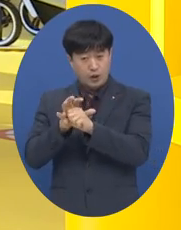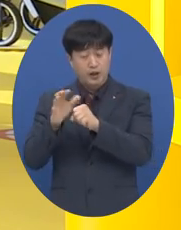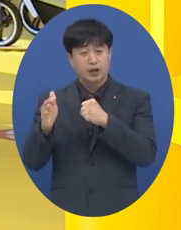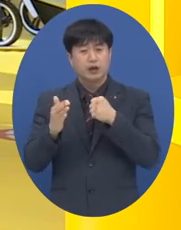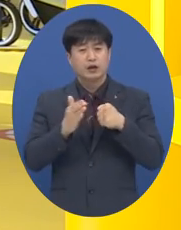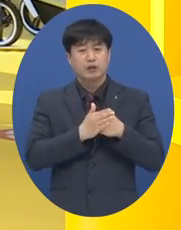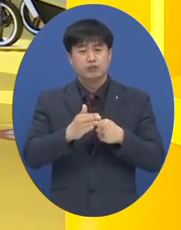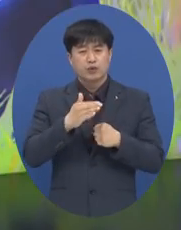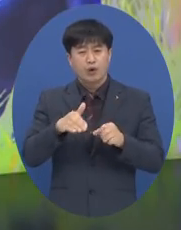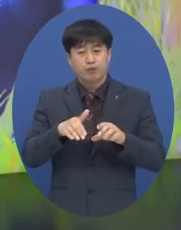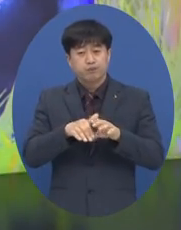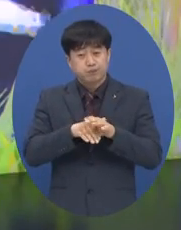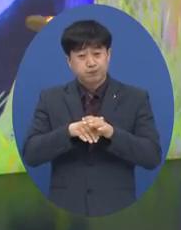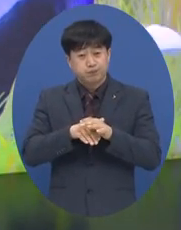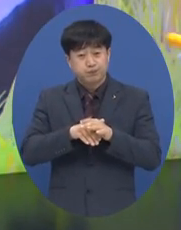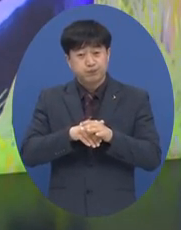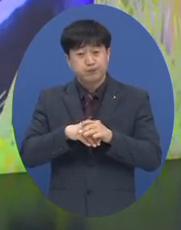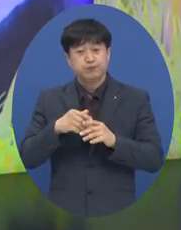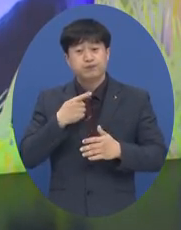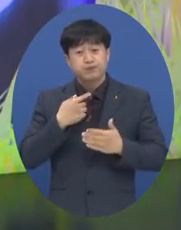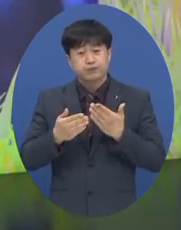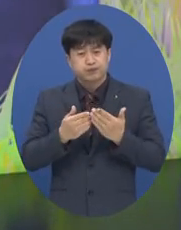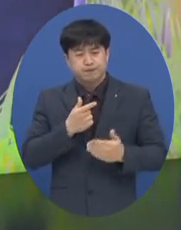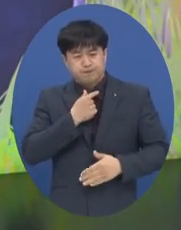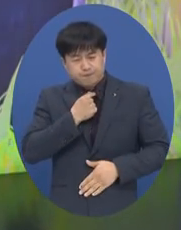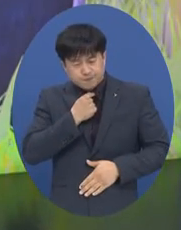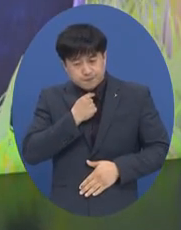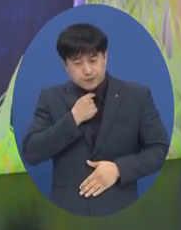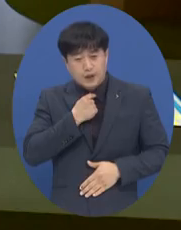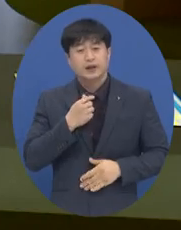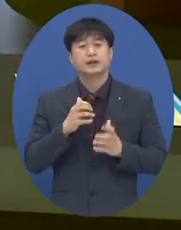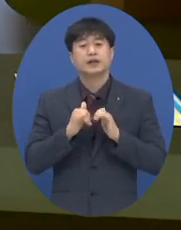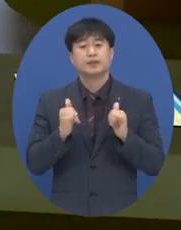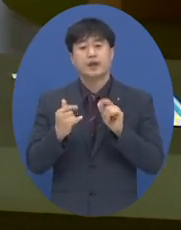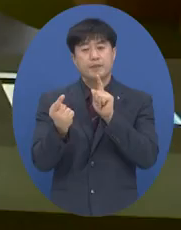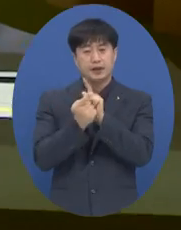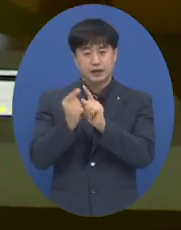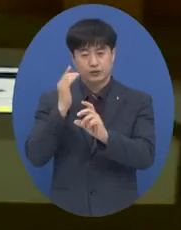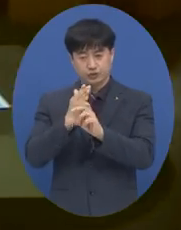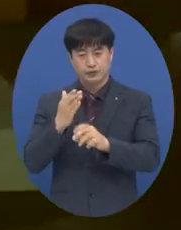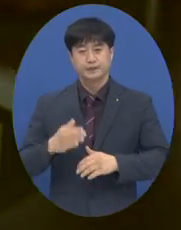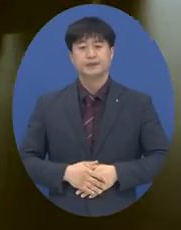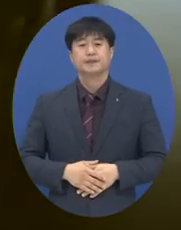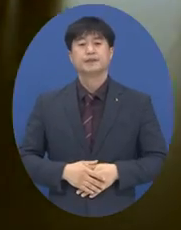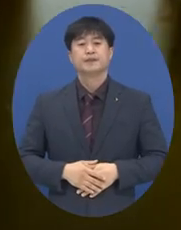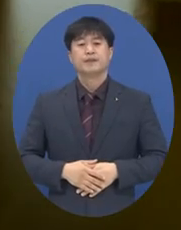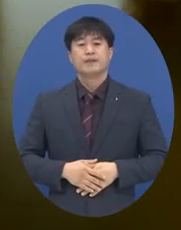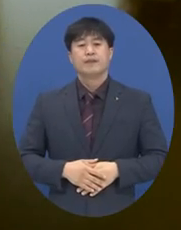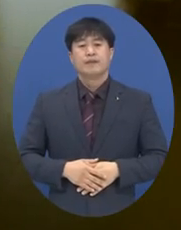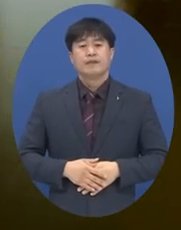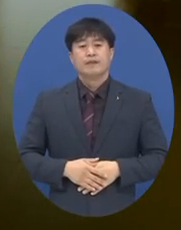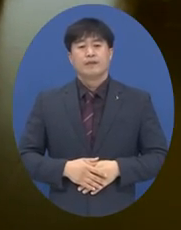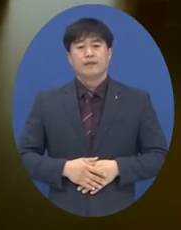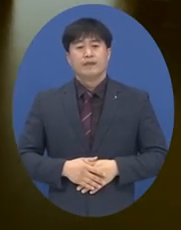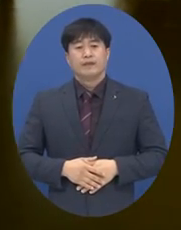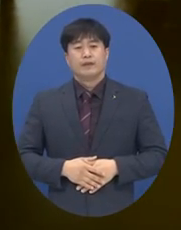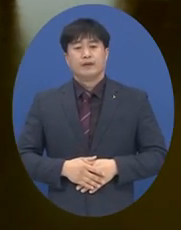코로나19로 문화생활에 목말랐던 관람객들을 반갑게 맞고 있습니다. 경기지TV 최지연입니다.